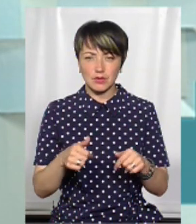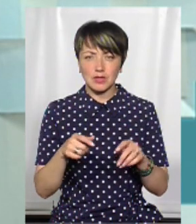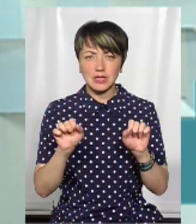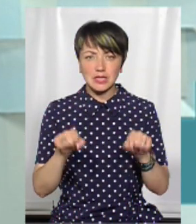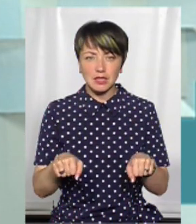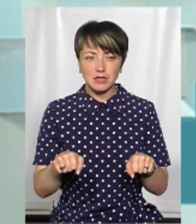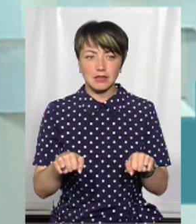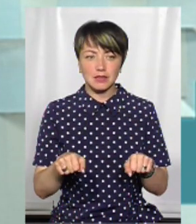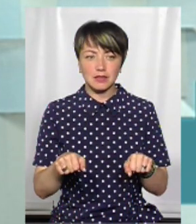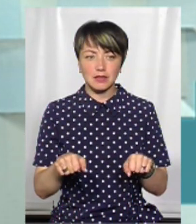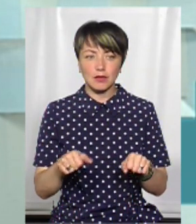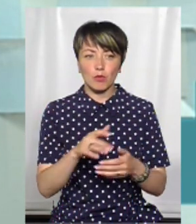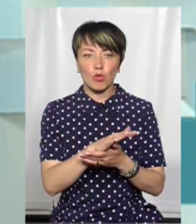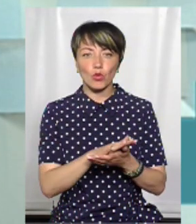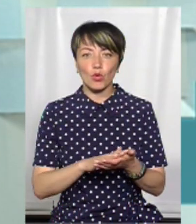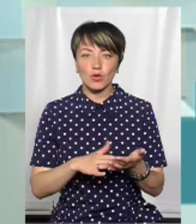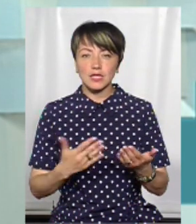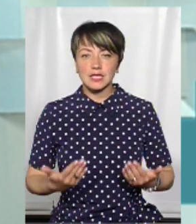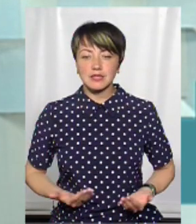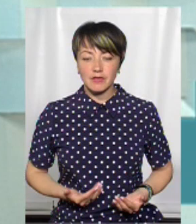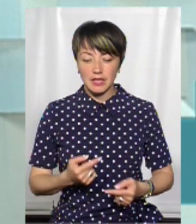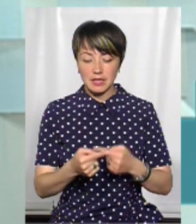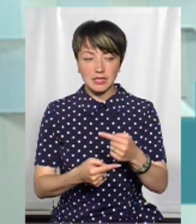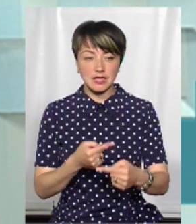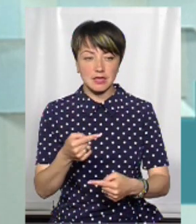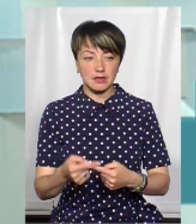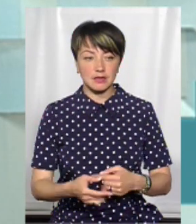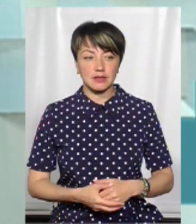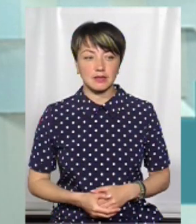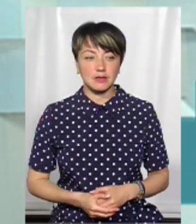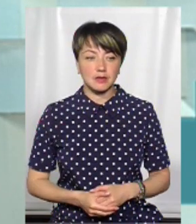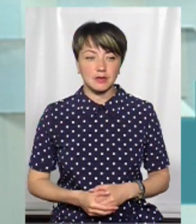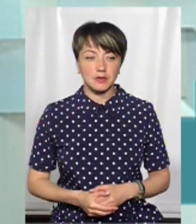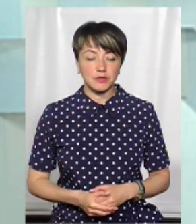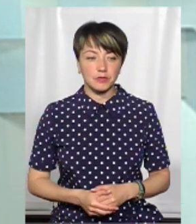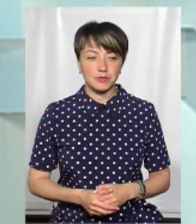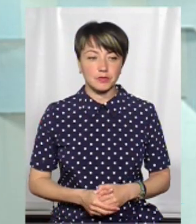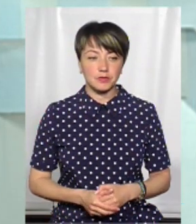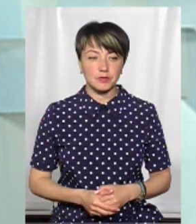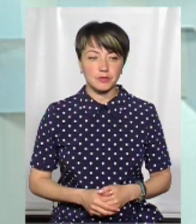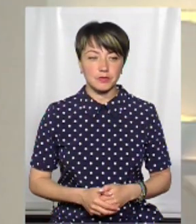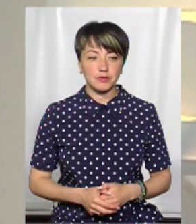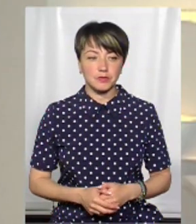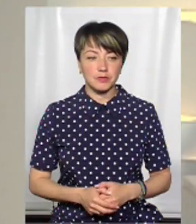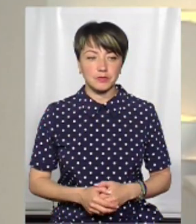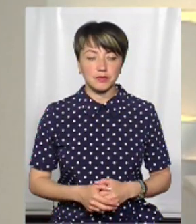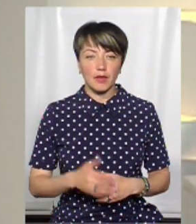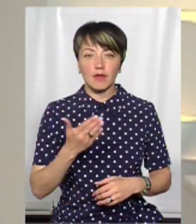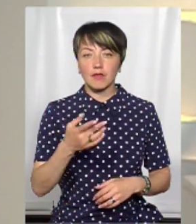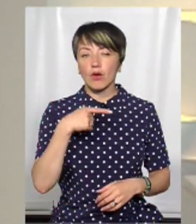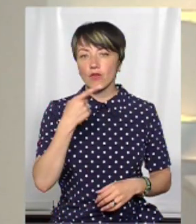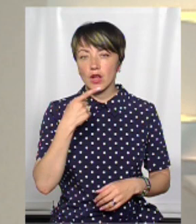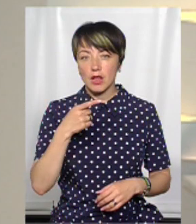здатні так, тим чи іншим чином продовжувати свій рід, і свою генетику і так далі. А от ви говорили, що Південний Буг,